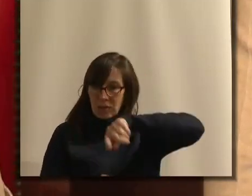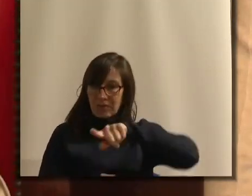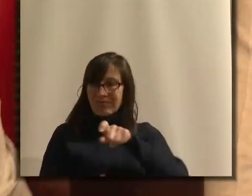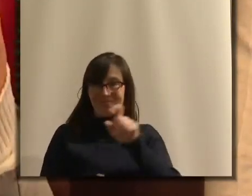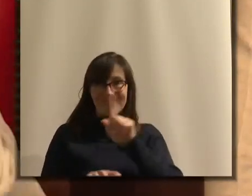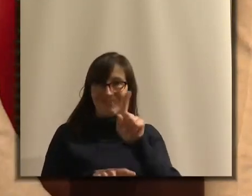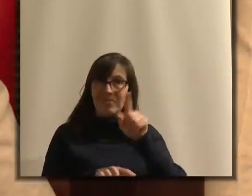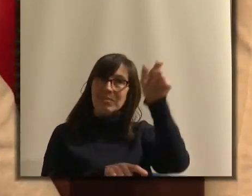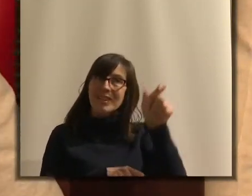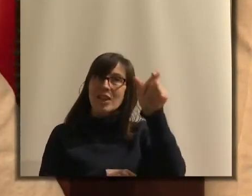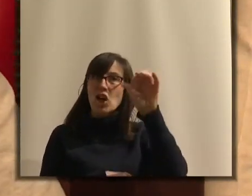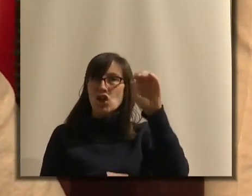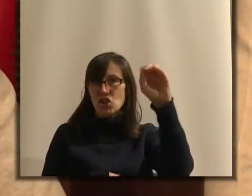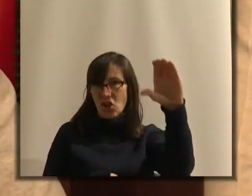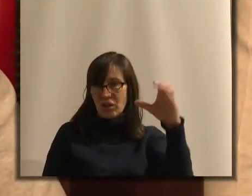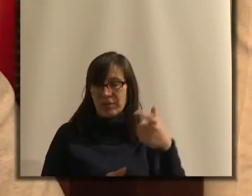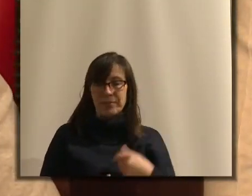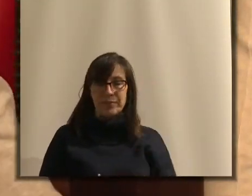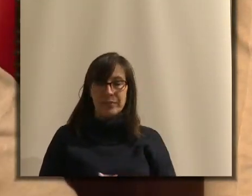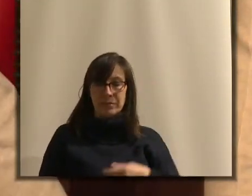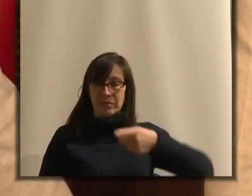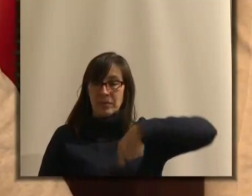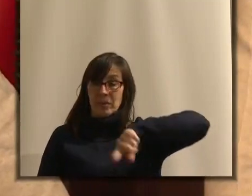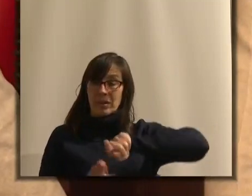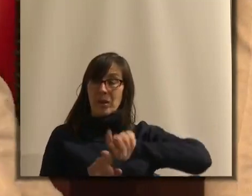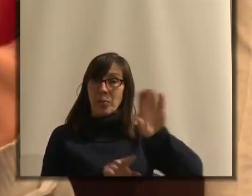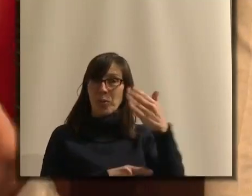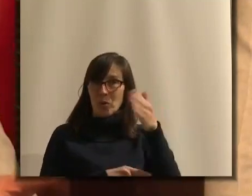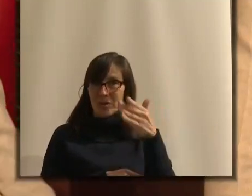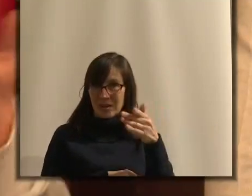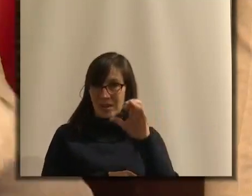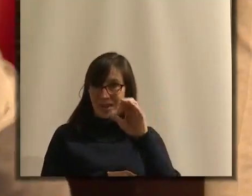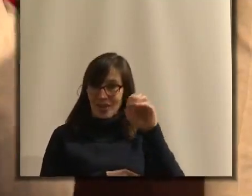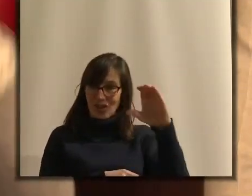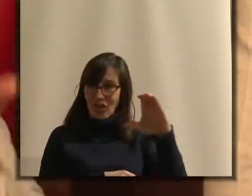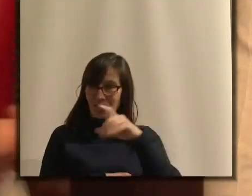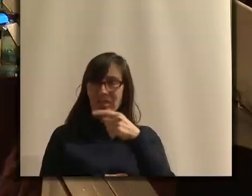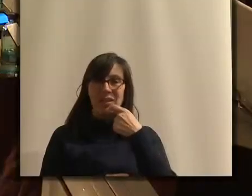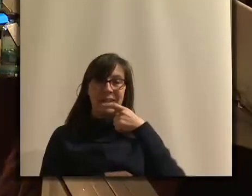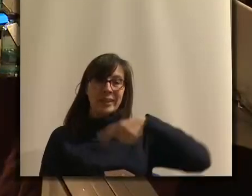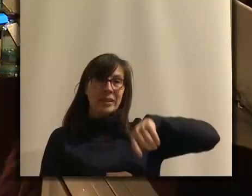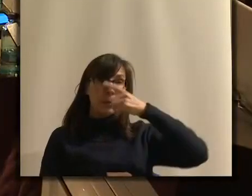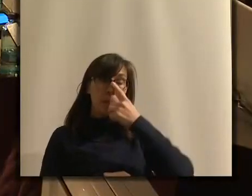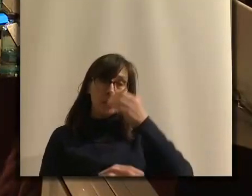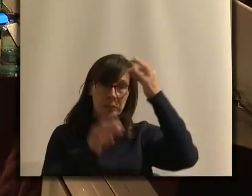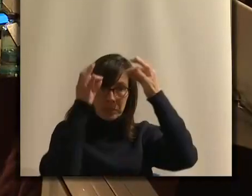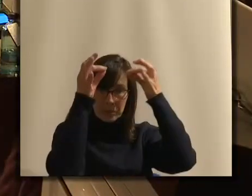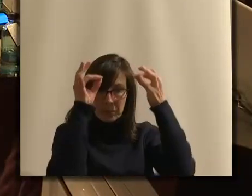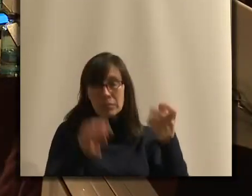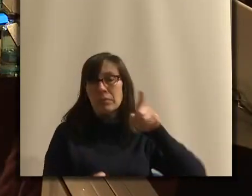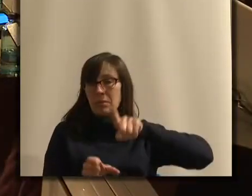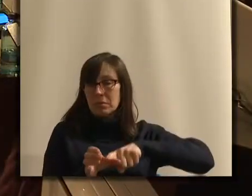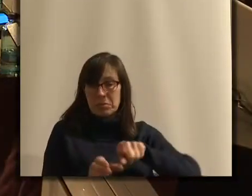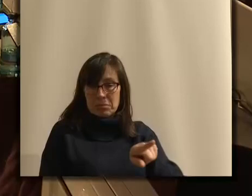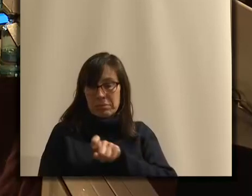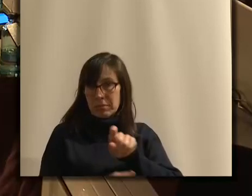només recollim, diguéssim, les propostes que ens fa arribar el SOC, i després nosaltres, si compleixen els requisits, les incorporem. Vull dir que